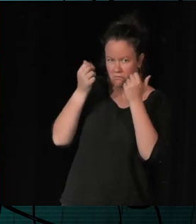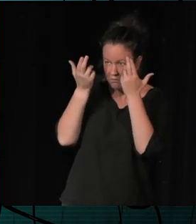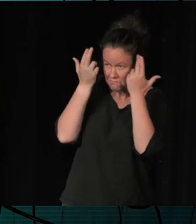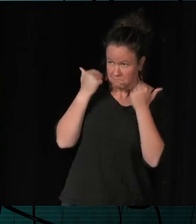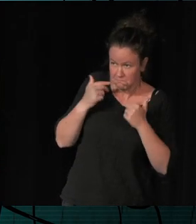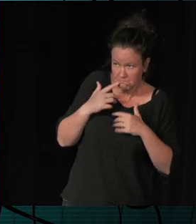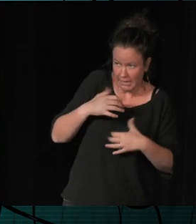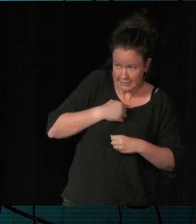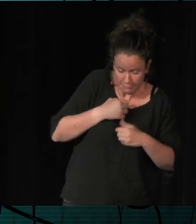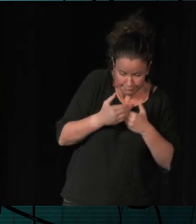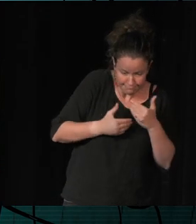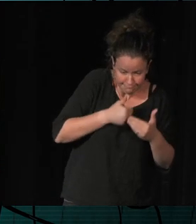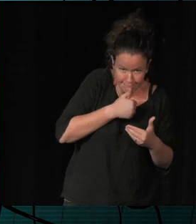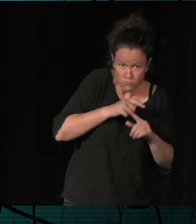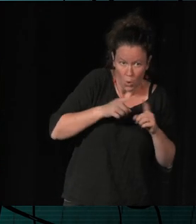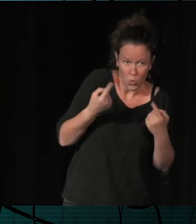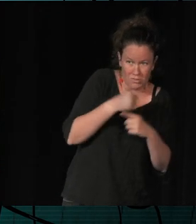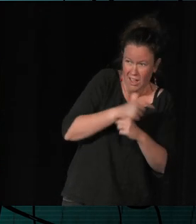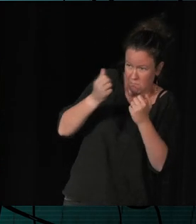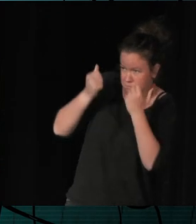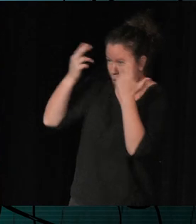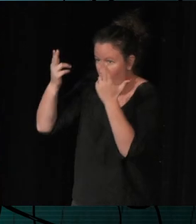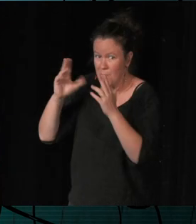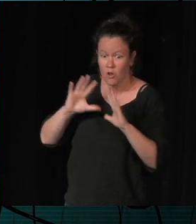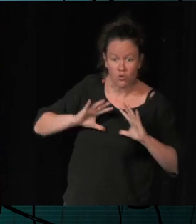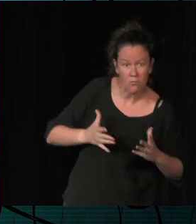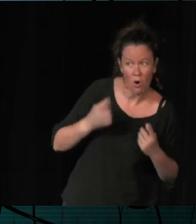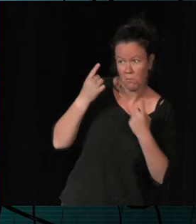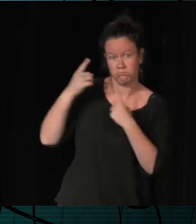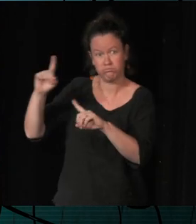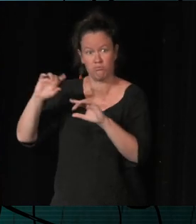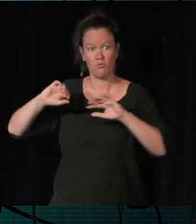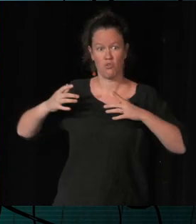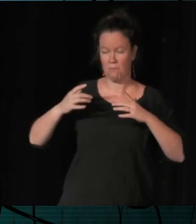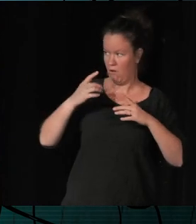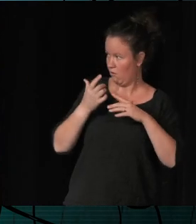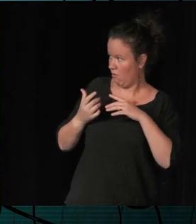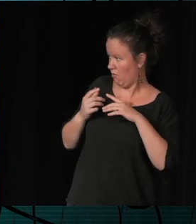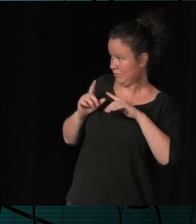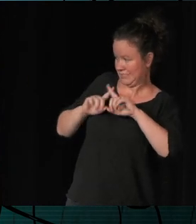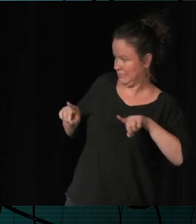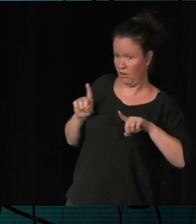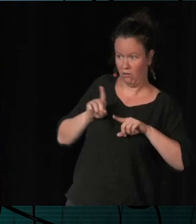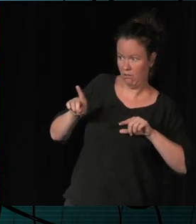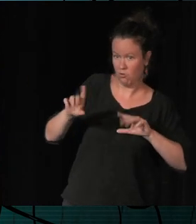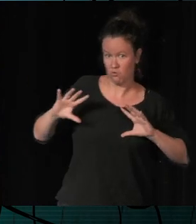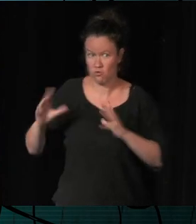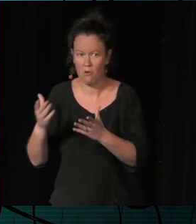lot, et voilà, c'est quelque chose absolument passionnant, et la tendance de s'ultra-localiser peut donner que de bonnes choses, à mon sens.